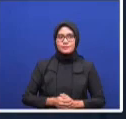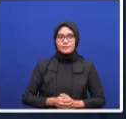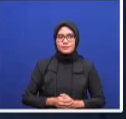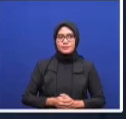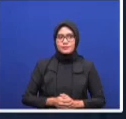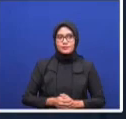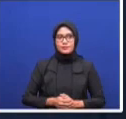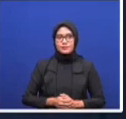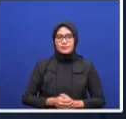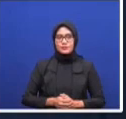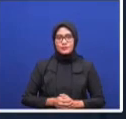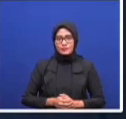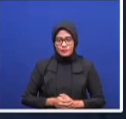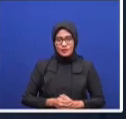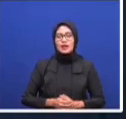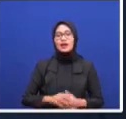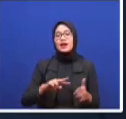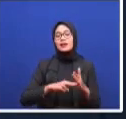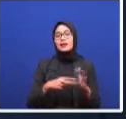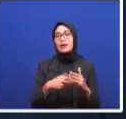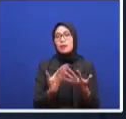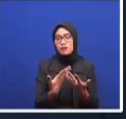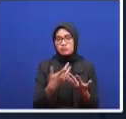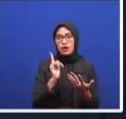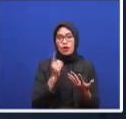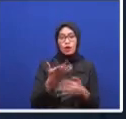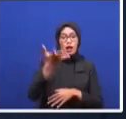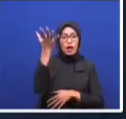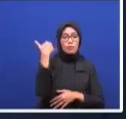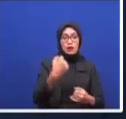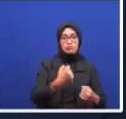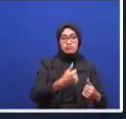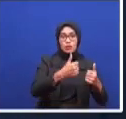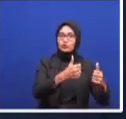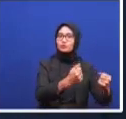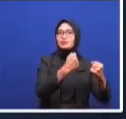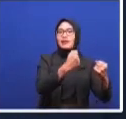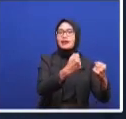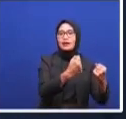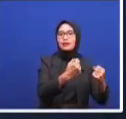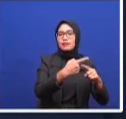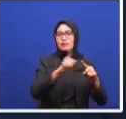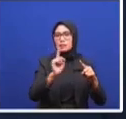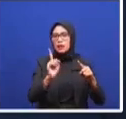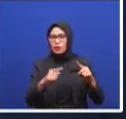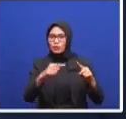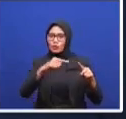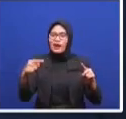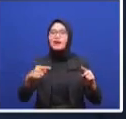aslah. Pertahankan yang lama asal bagus, ambil yang baru asal lebih bagus. Itu artinya perbaikan.